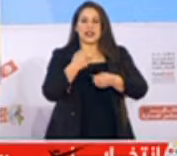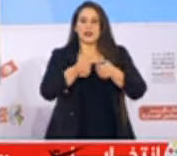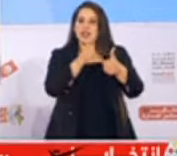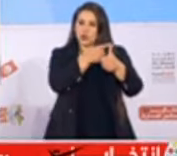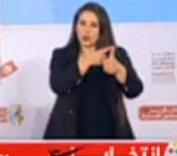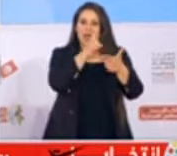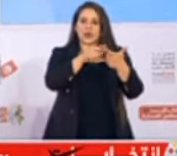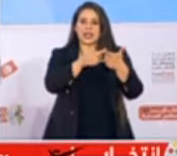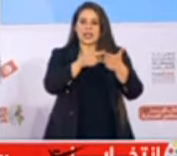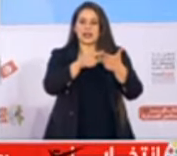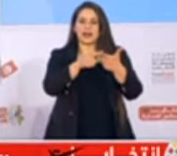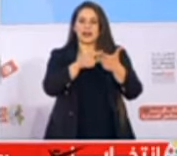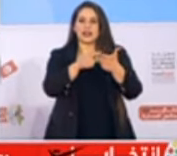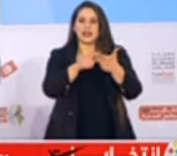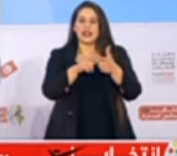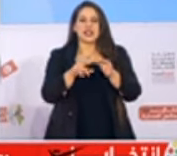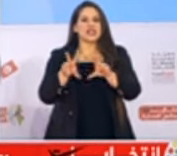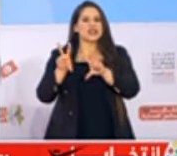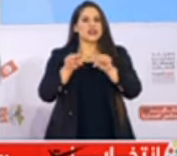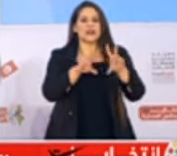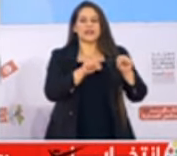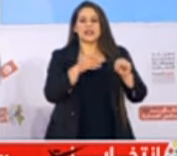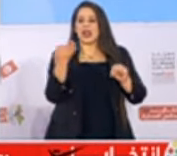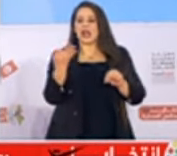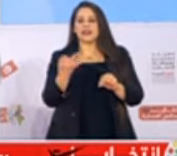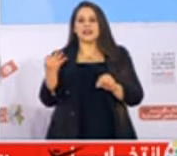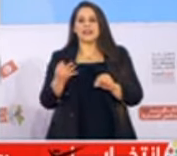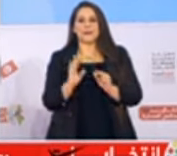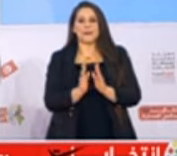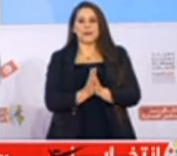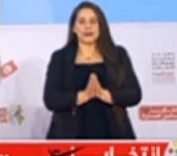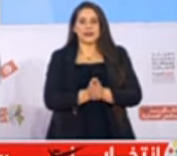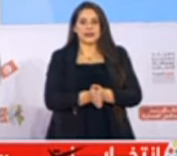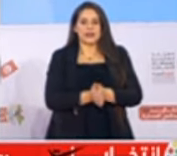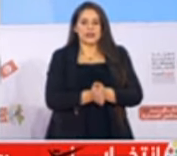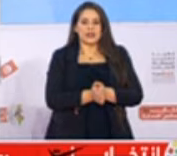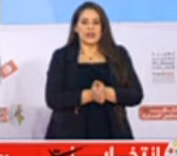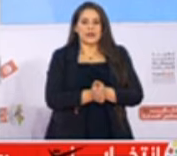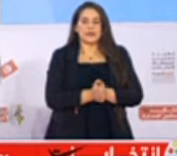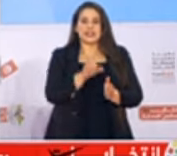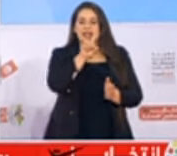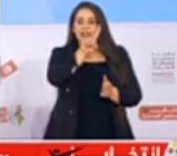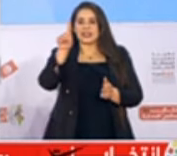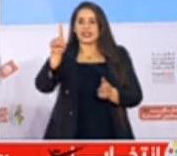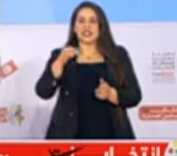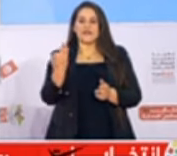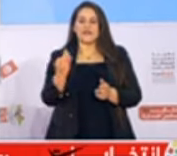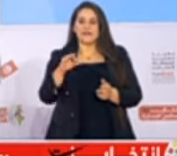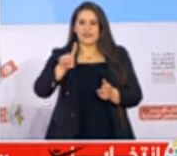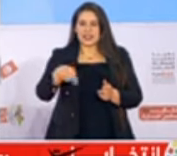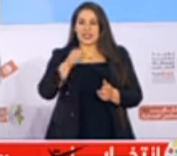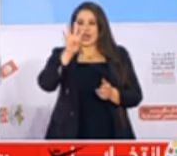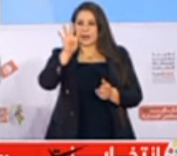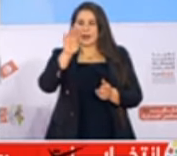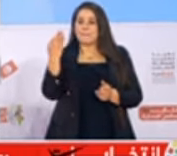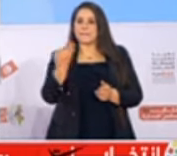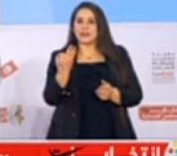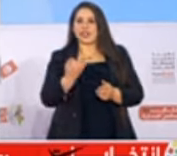الأولى والثانية نفس النسبة اللي هي 11.4% و12.4%،